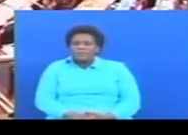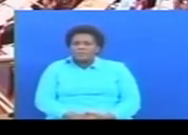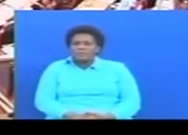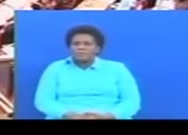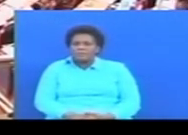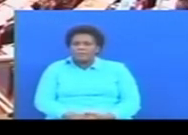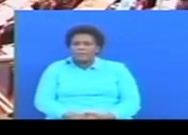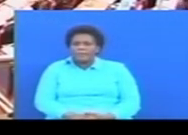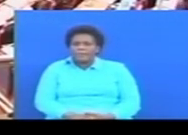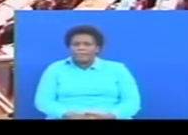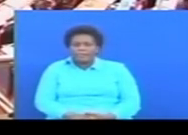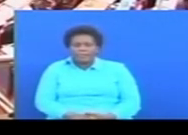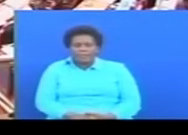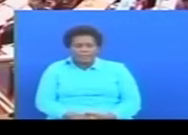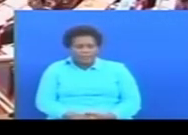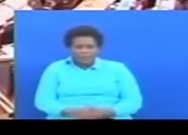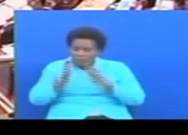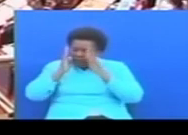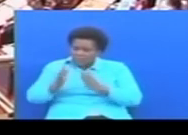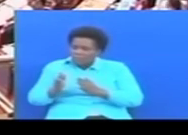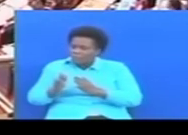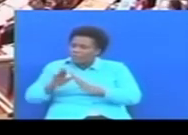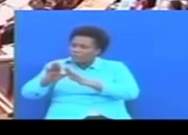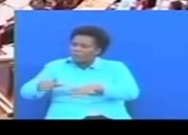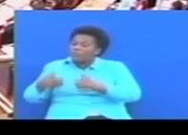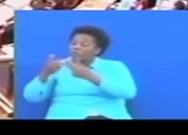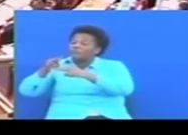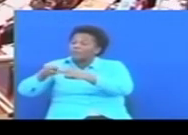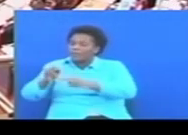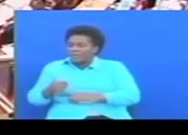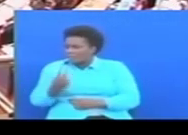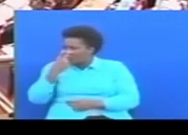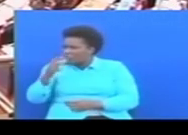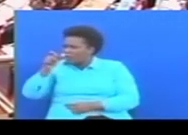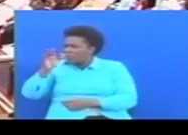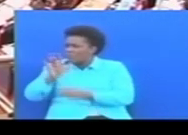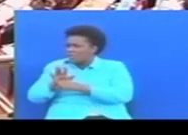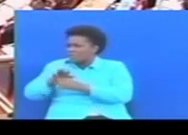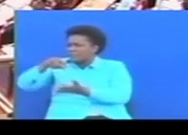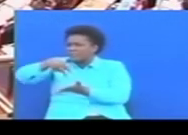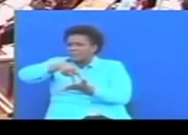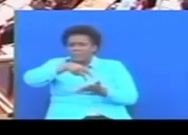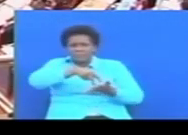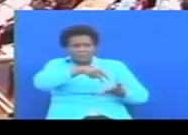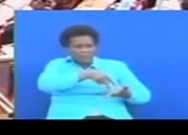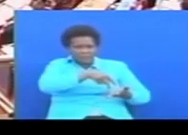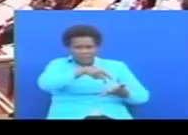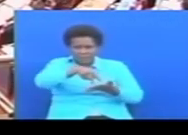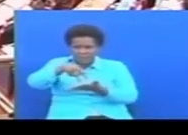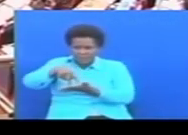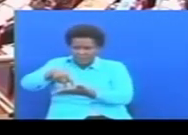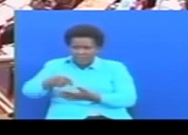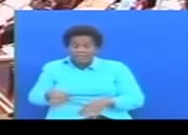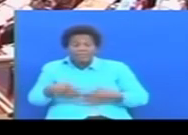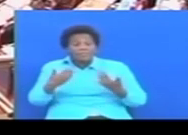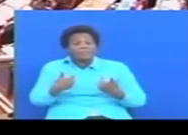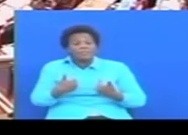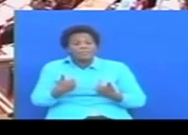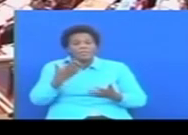Mheshimiwa mbunge, tukae kidogo mliokuwa mmesimama. Kuna mgeni wa Mheshimiwa